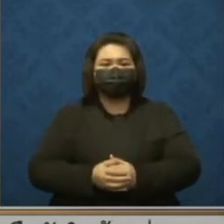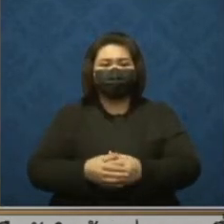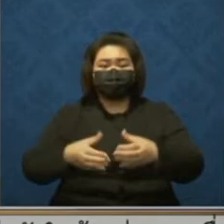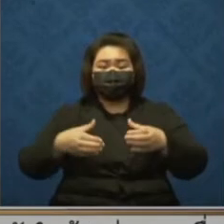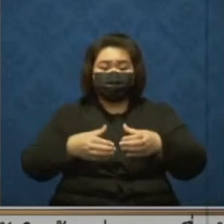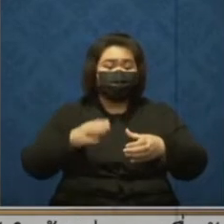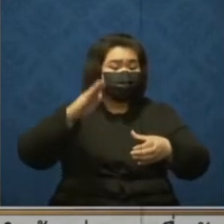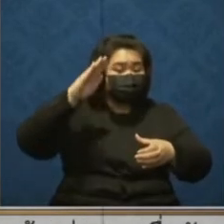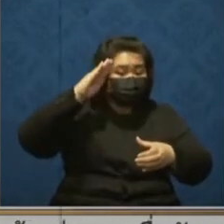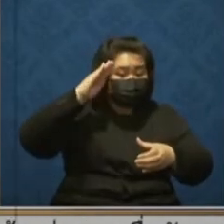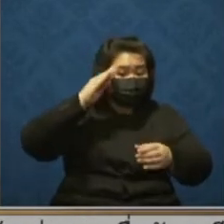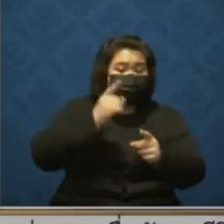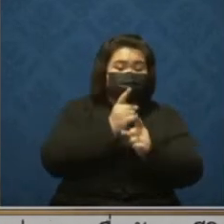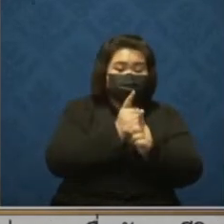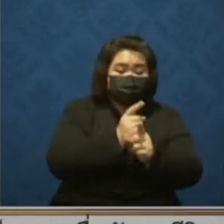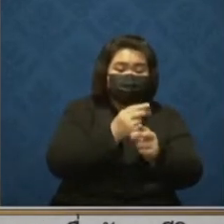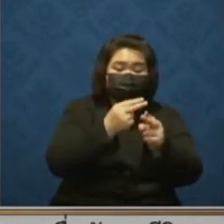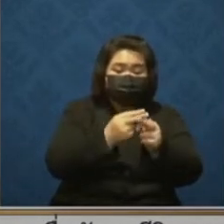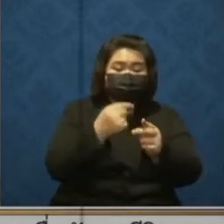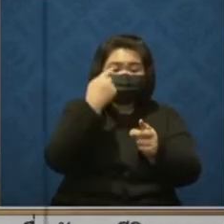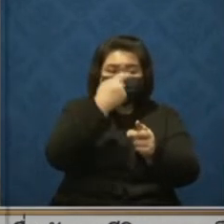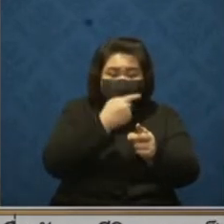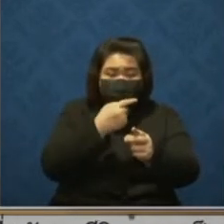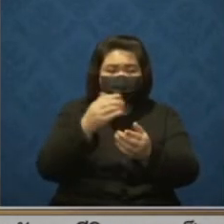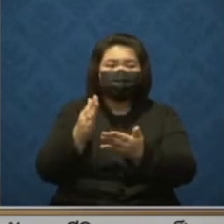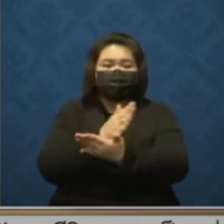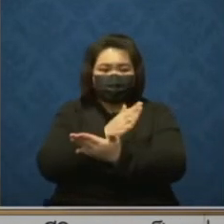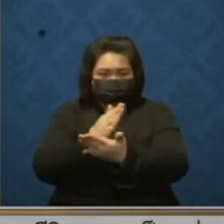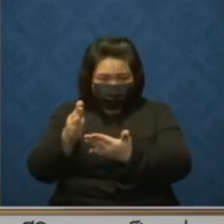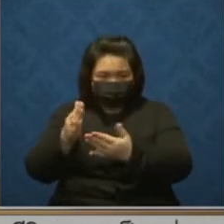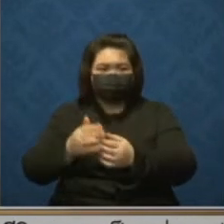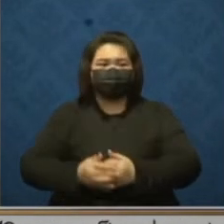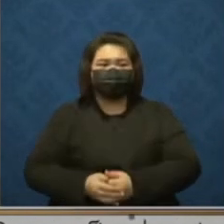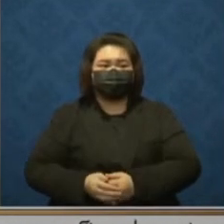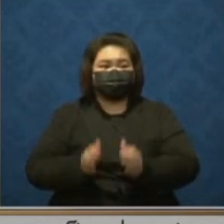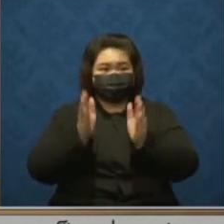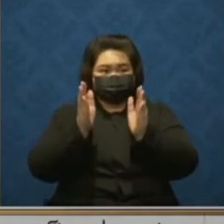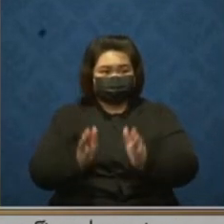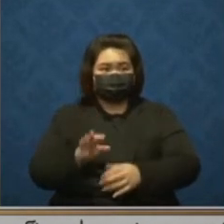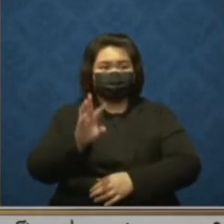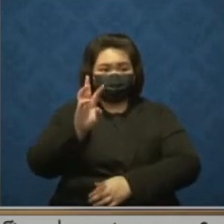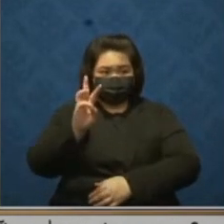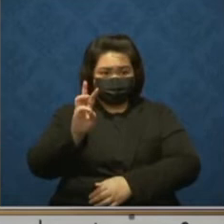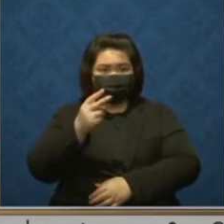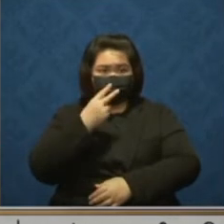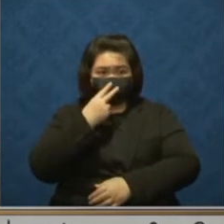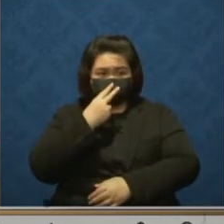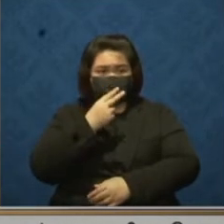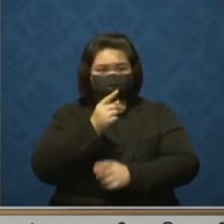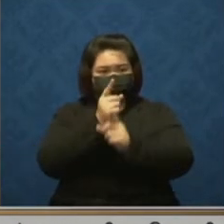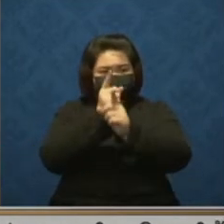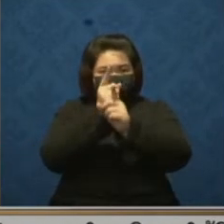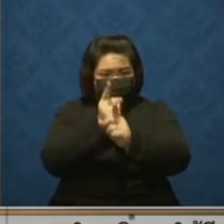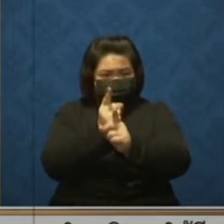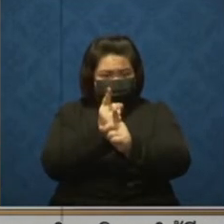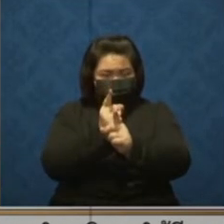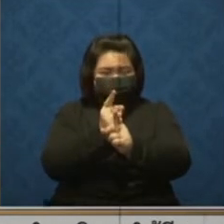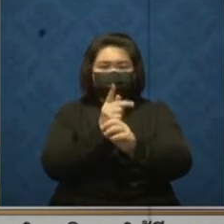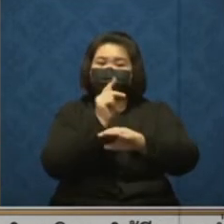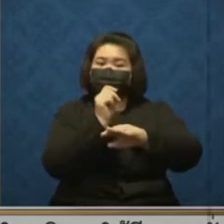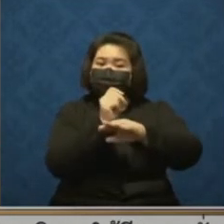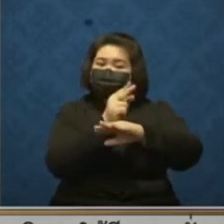จะติดตามไทยมีไฟทักไปนะครับอย่างน้อย 6คนนี้นะท่านประธานครับคือตามทั้งโซเชียลมีเดีย